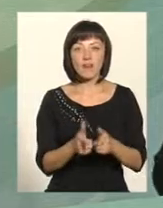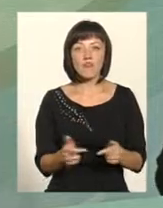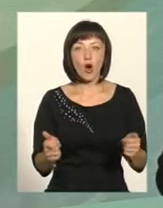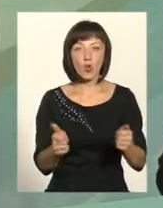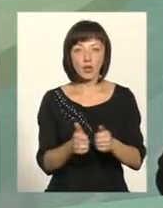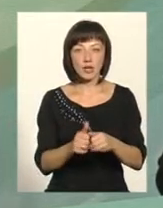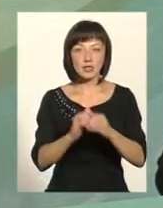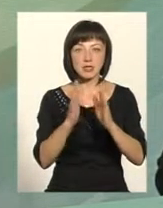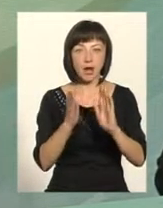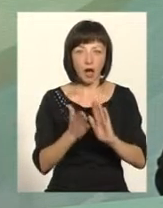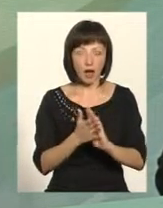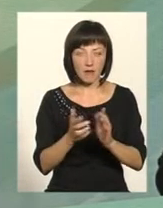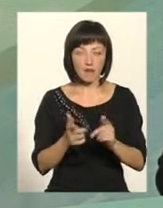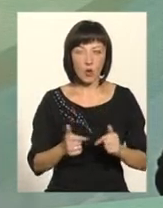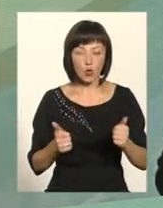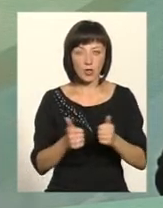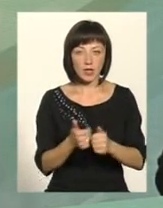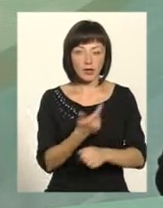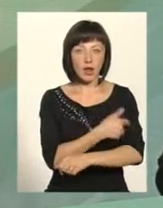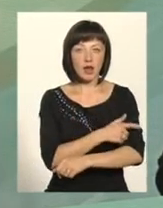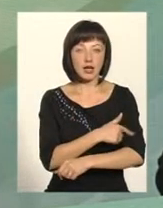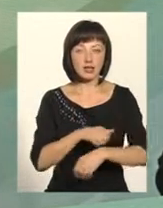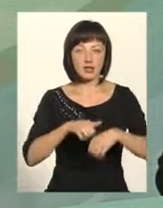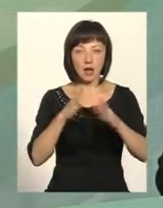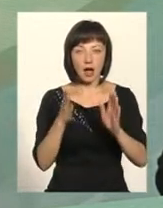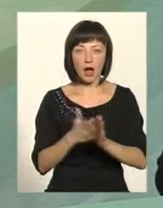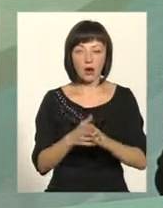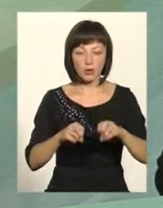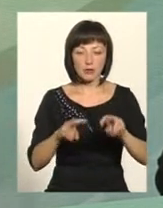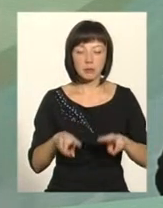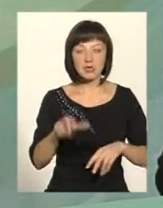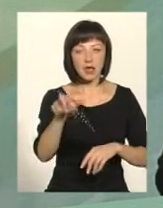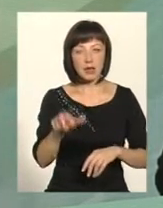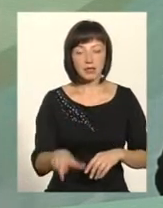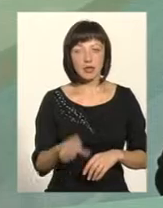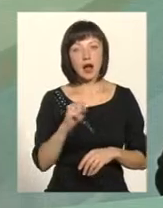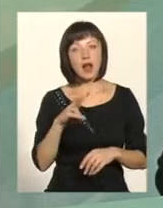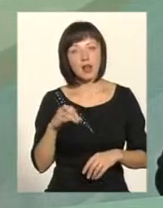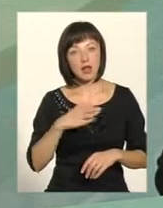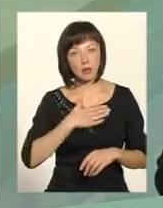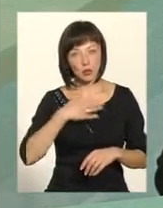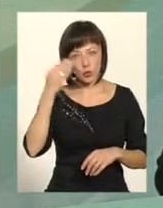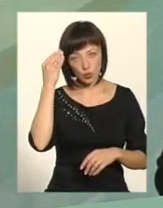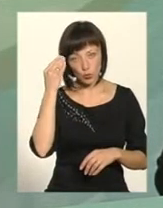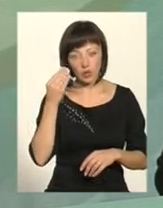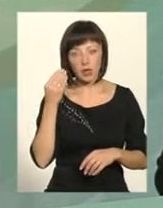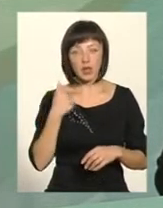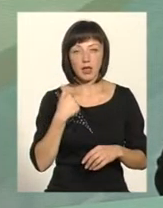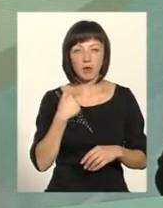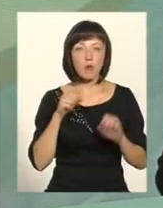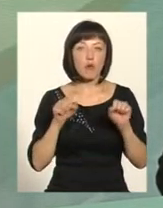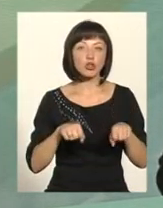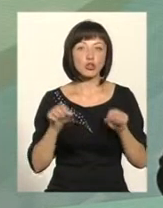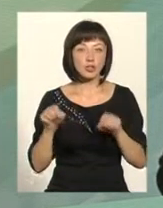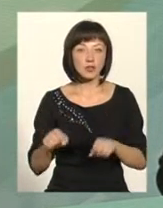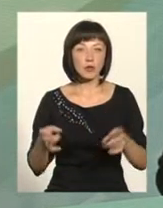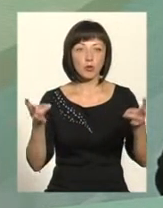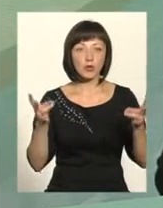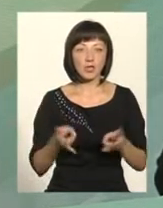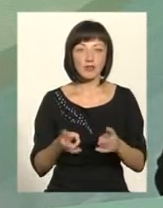це загальний факультет лікарський, де готують загального спеціаліста, але як на мою думку, я думаю, можливо,